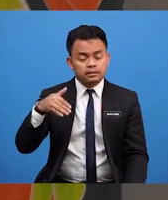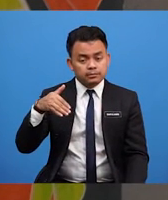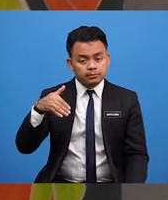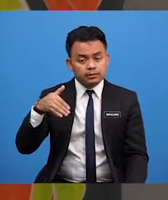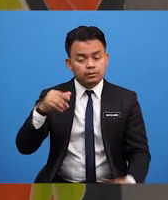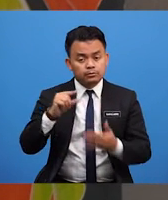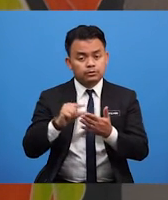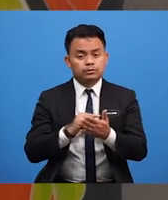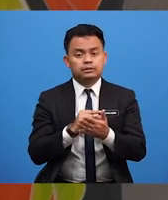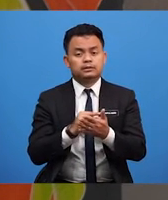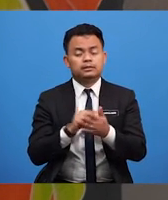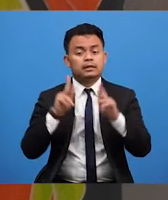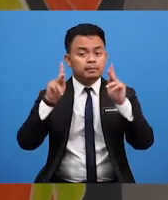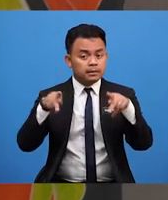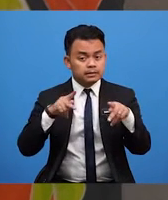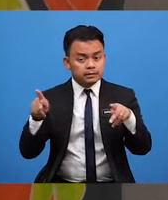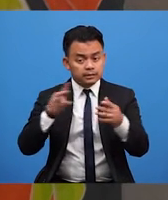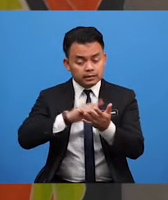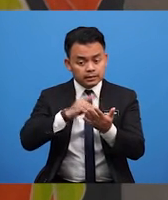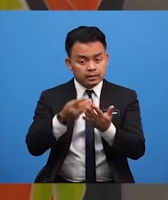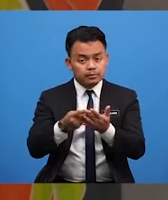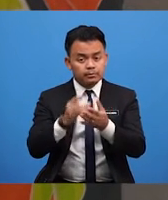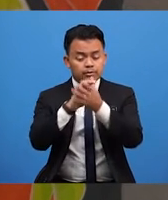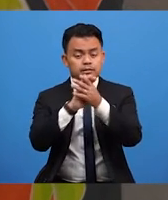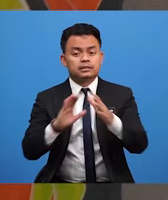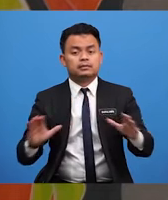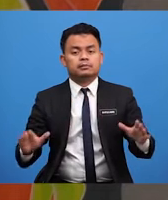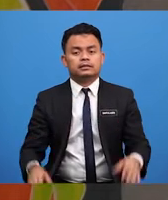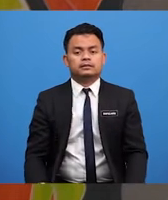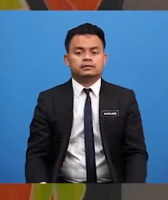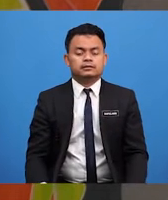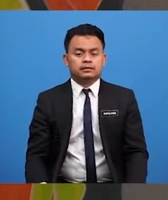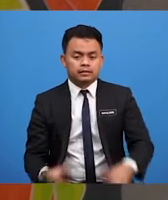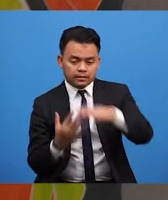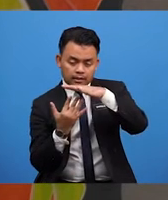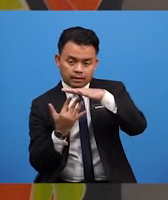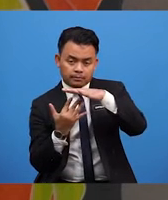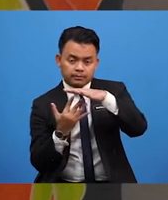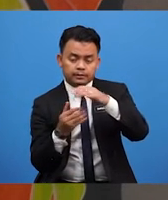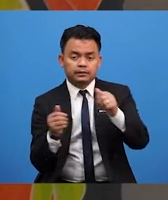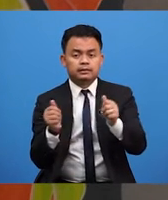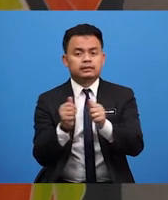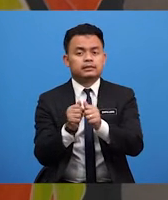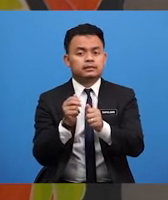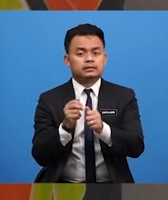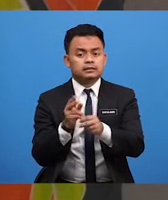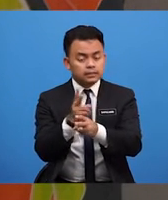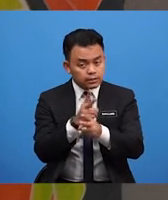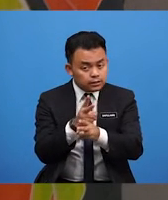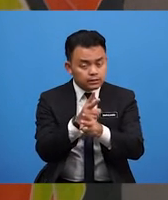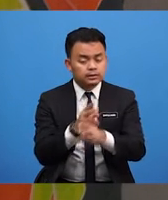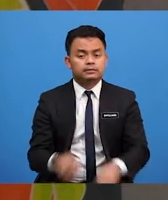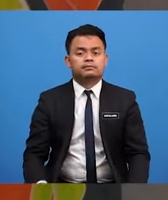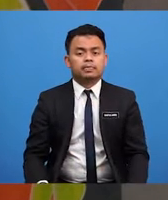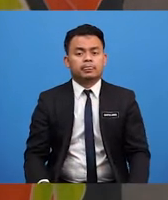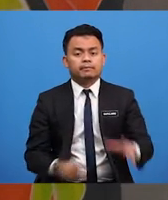keadaan dapur selamat untuk digunakan. Nyalakan api dapur dengan berhati-hati. Letakkan